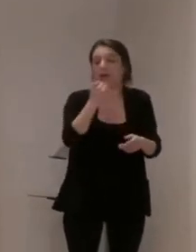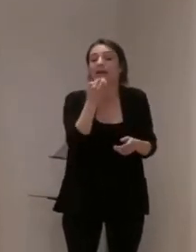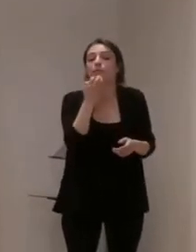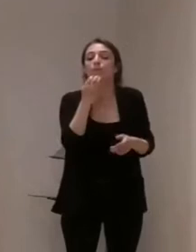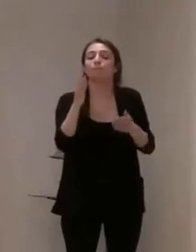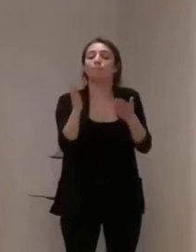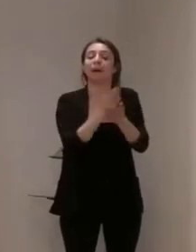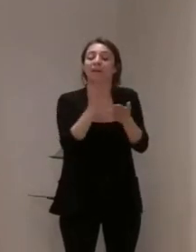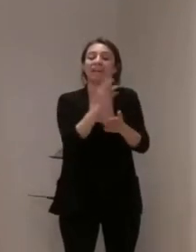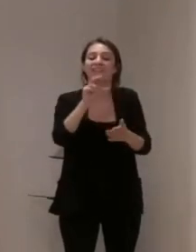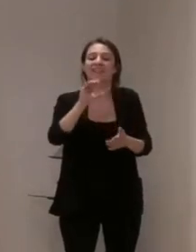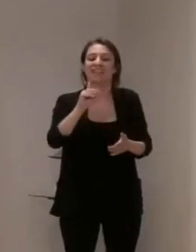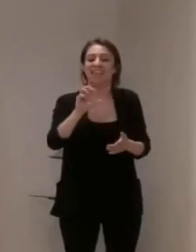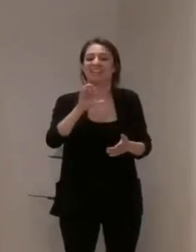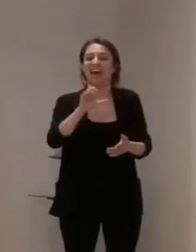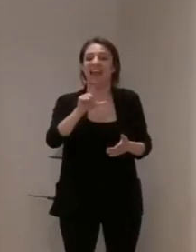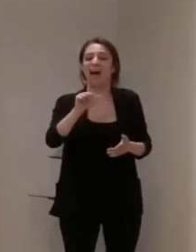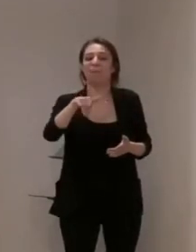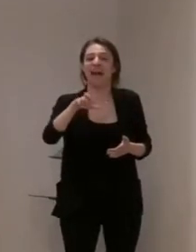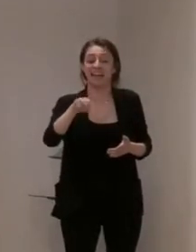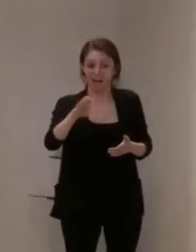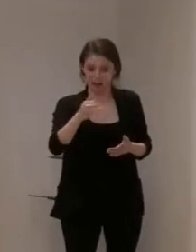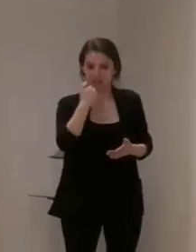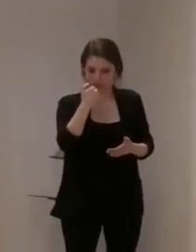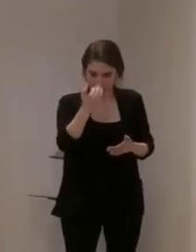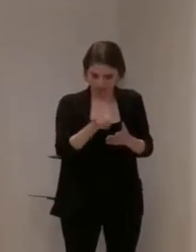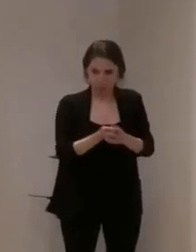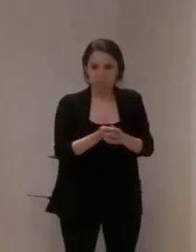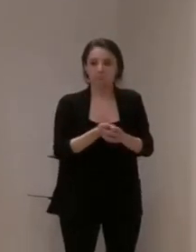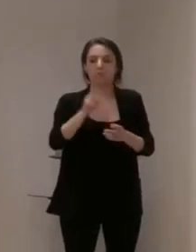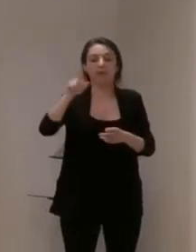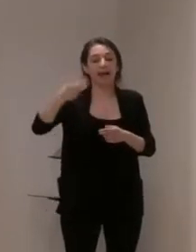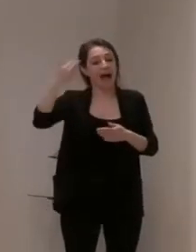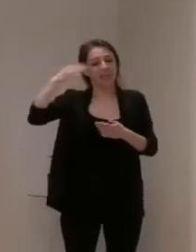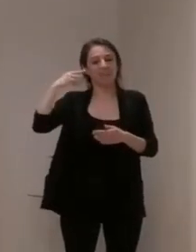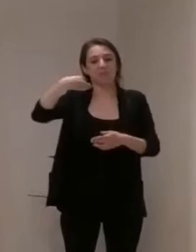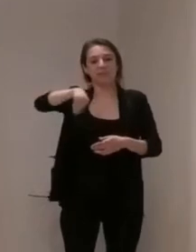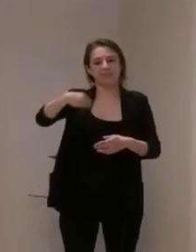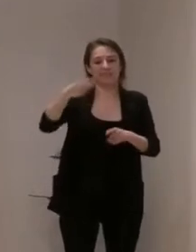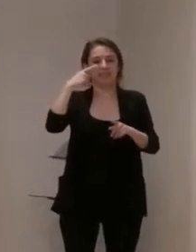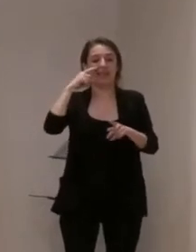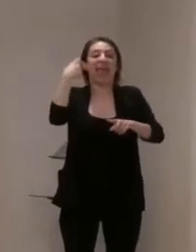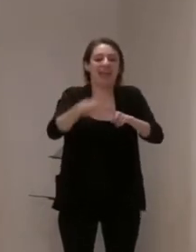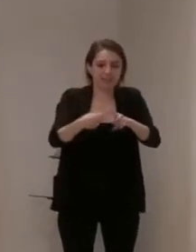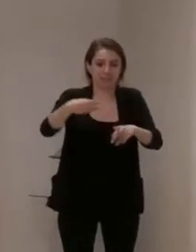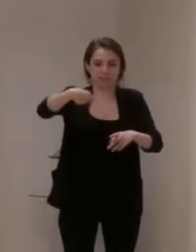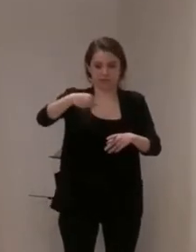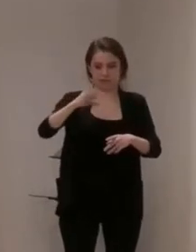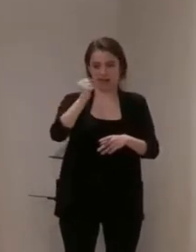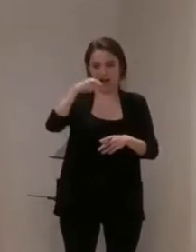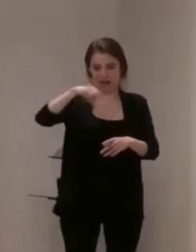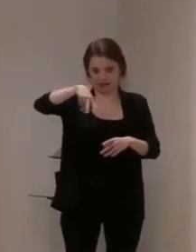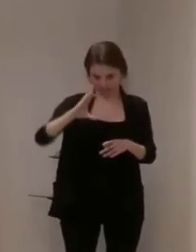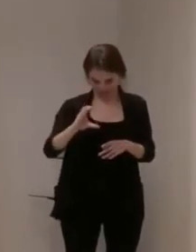un exemple d'aquesta temàtica. El 2018 va ser elegit vicepresident de l'Assemblea Nacional Catalana, per tant ara és ex d'aquesta entitat que avui